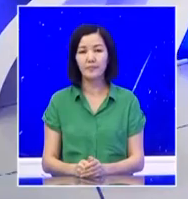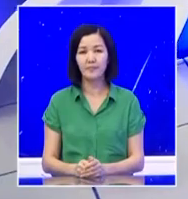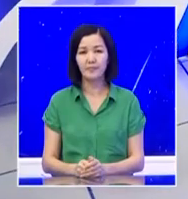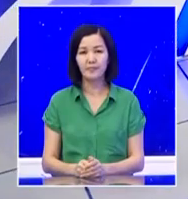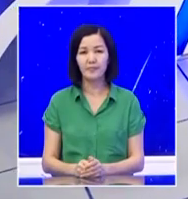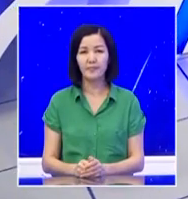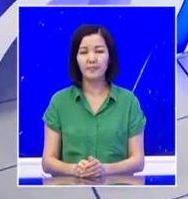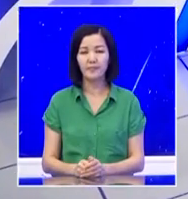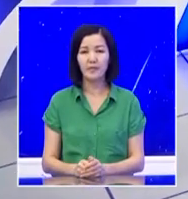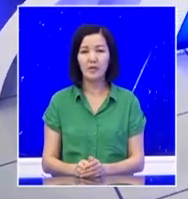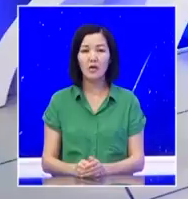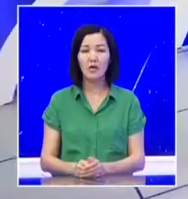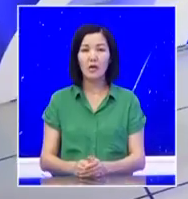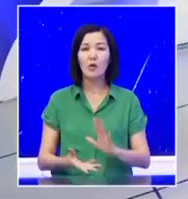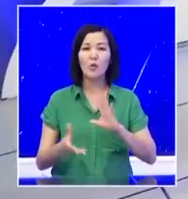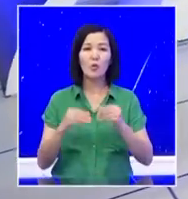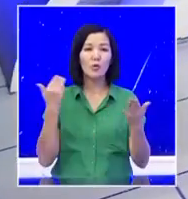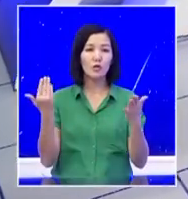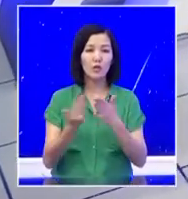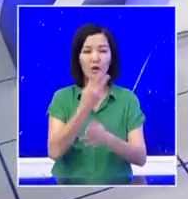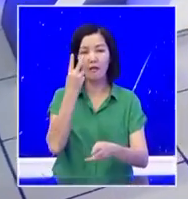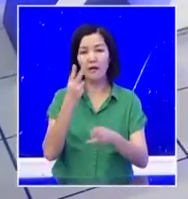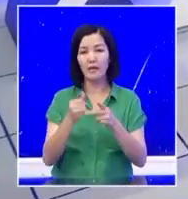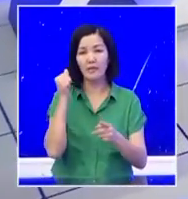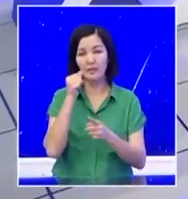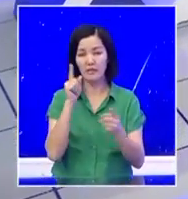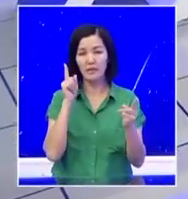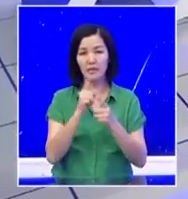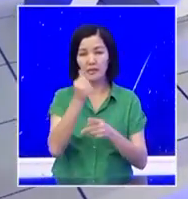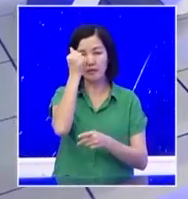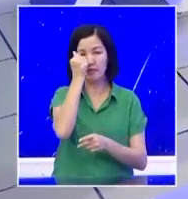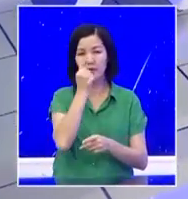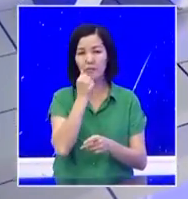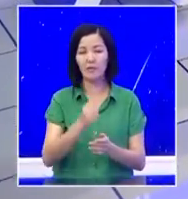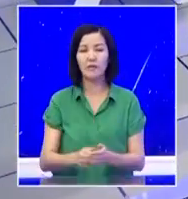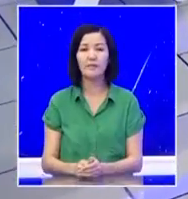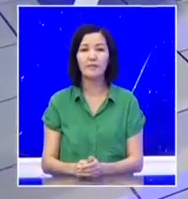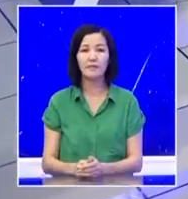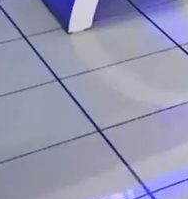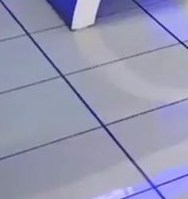Қадірменді көрермен, бүгінгі айтар ақпарат осы. Ертеңге дейін аман сау болыңыздар.